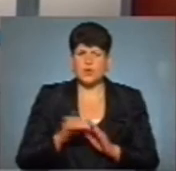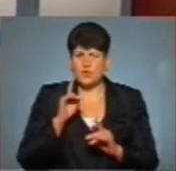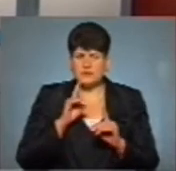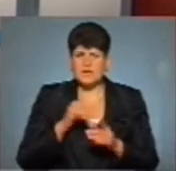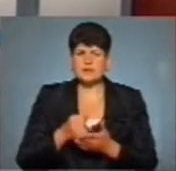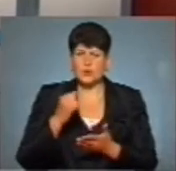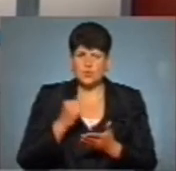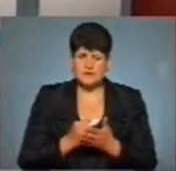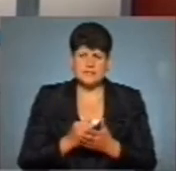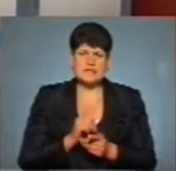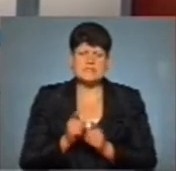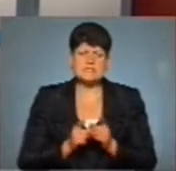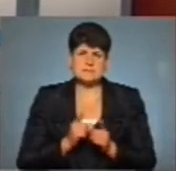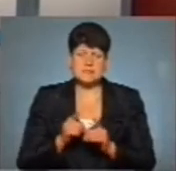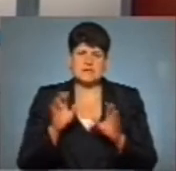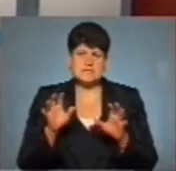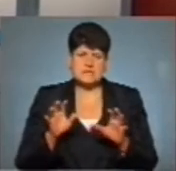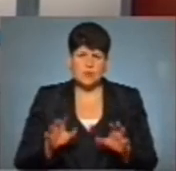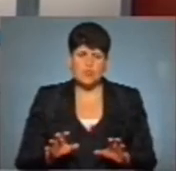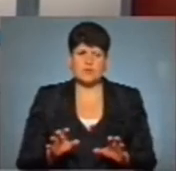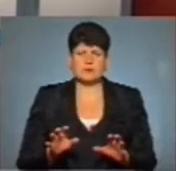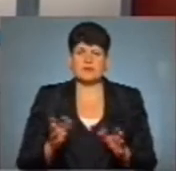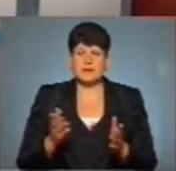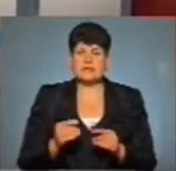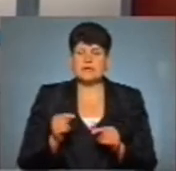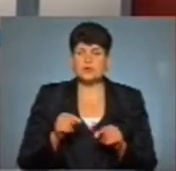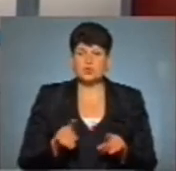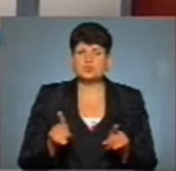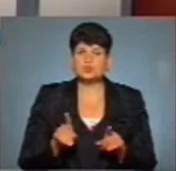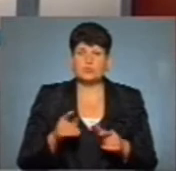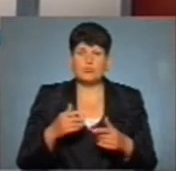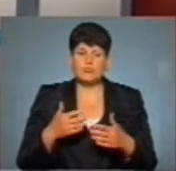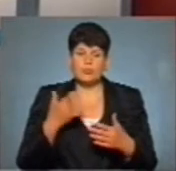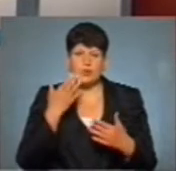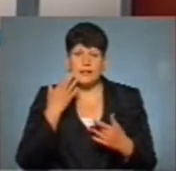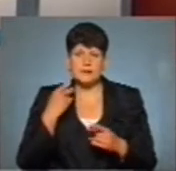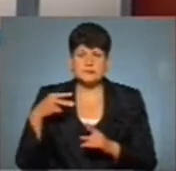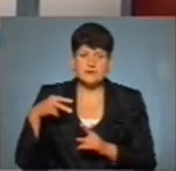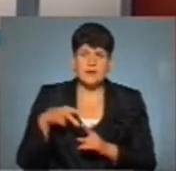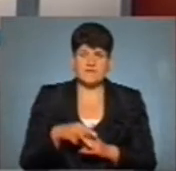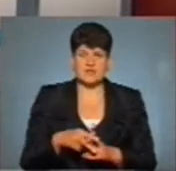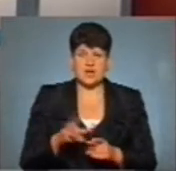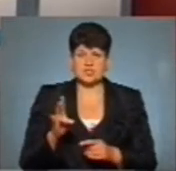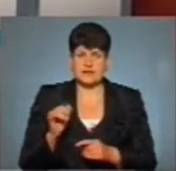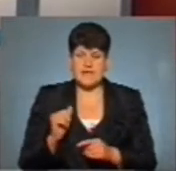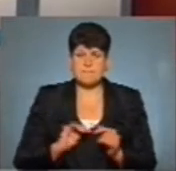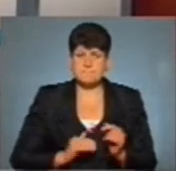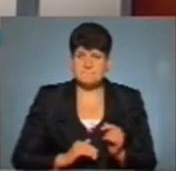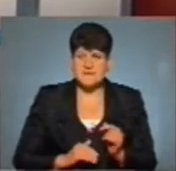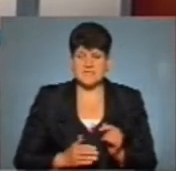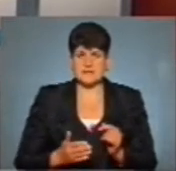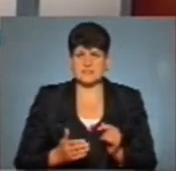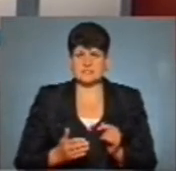змін чи ряд законів, які для того, щоб послабити навантаження на бізнес,